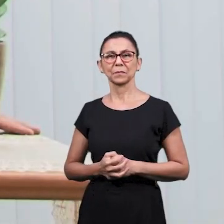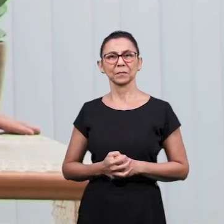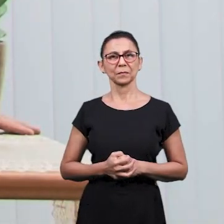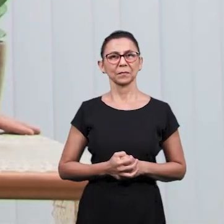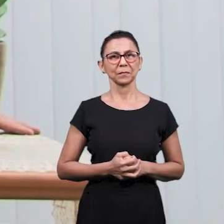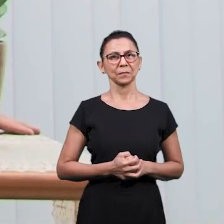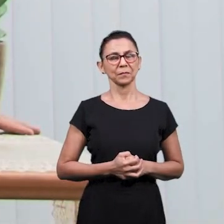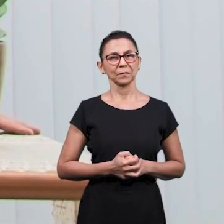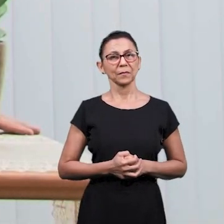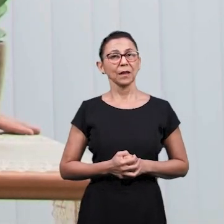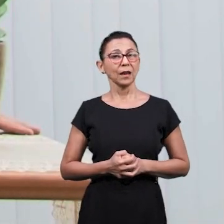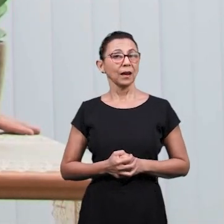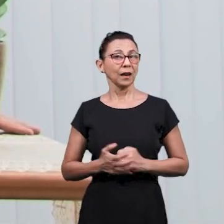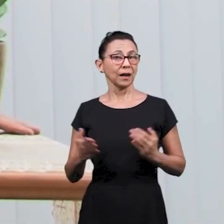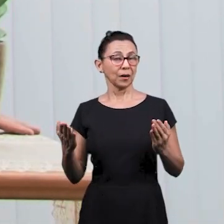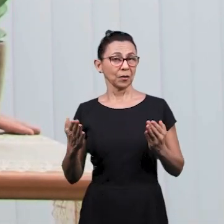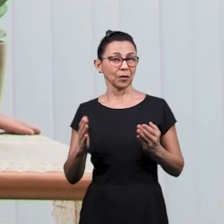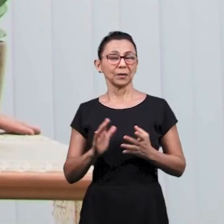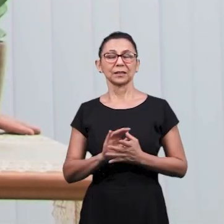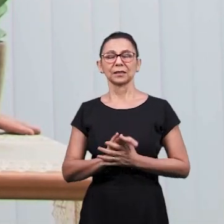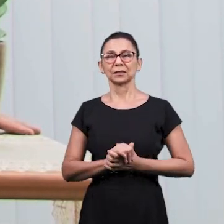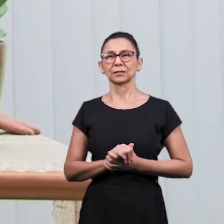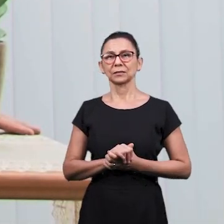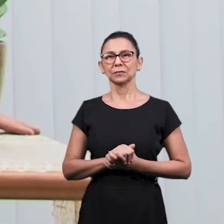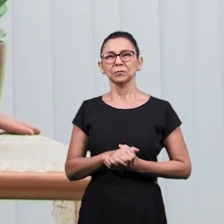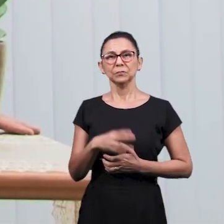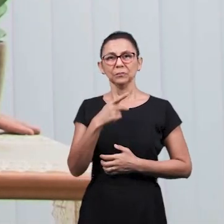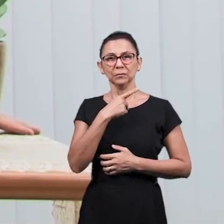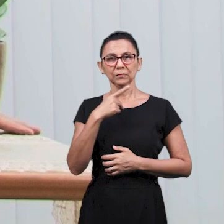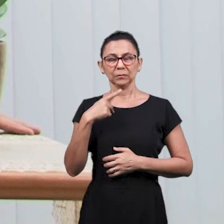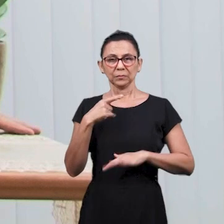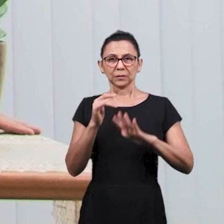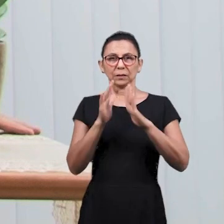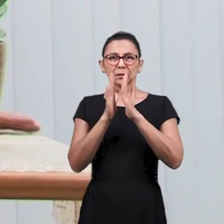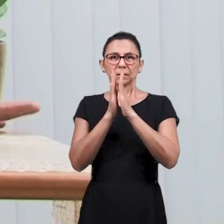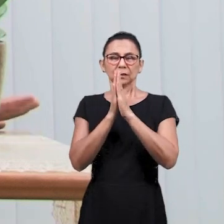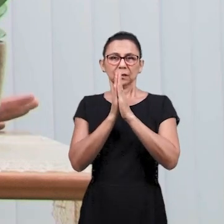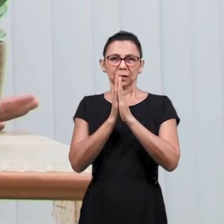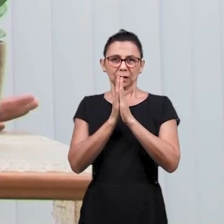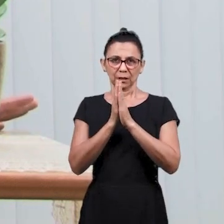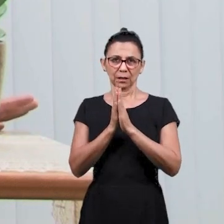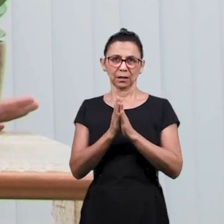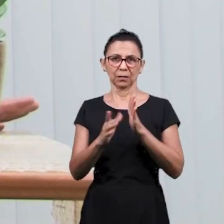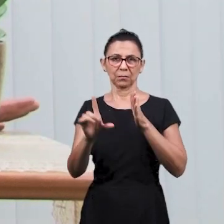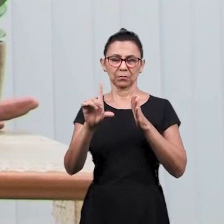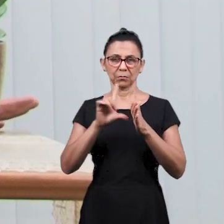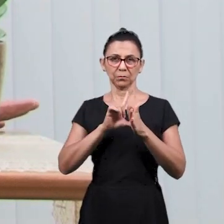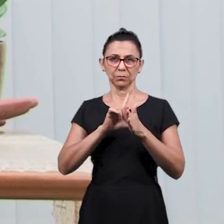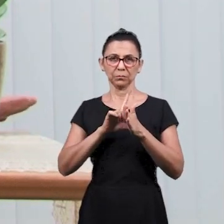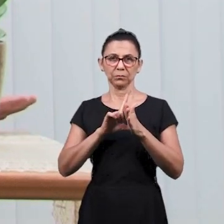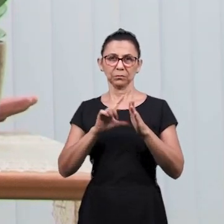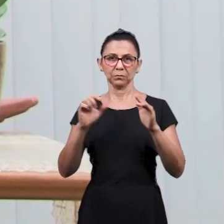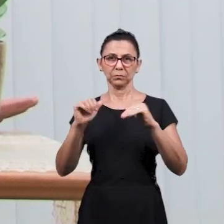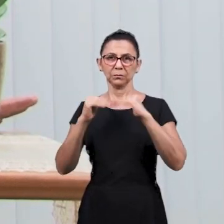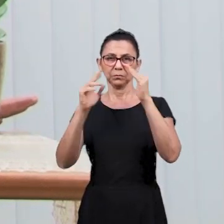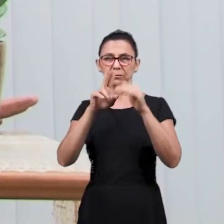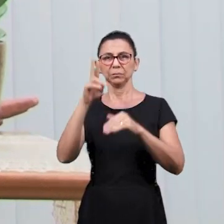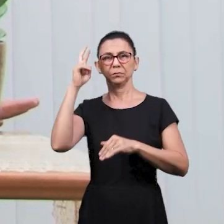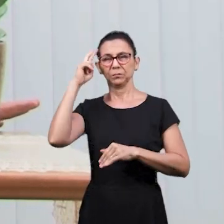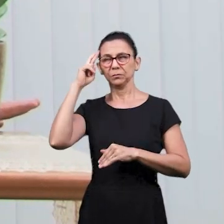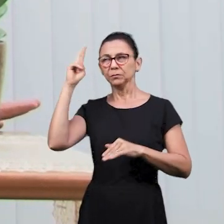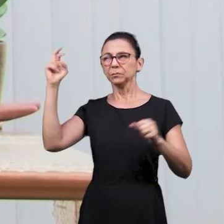Мы теперь попросим одного из пасторов, чтобы он